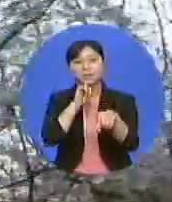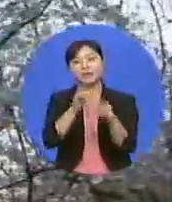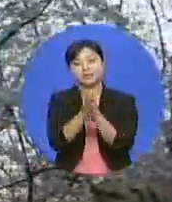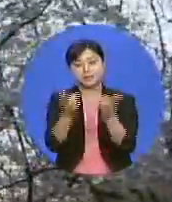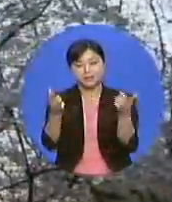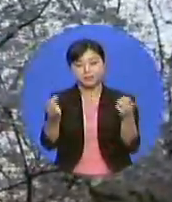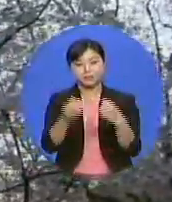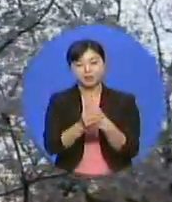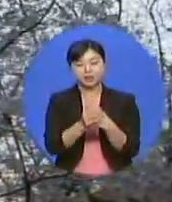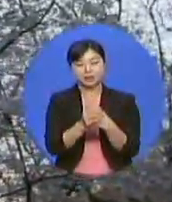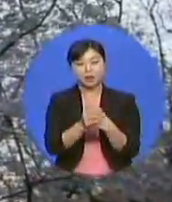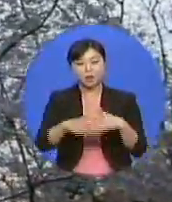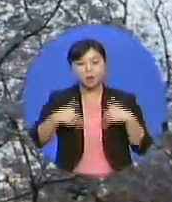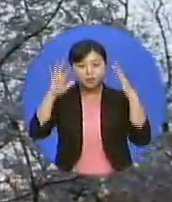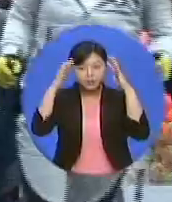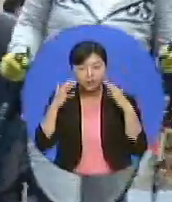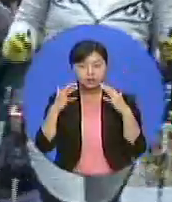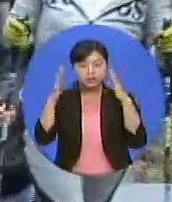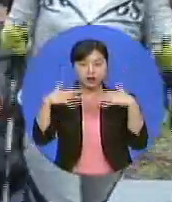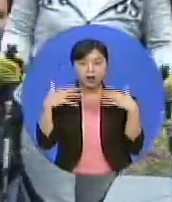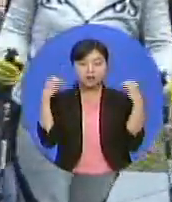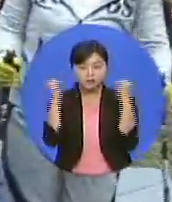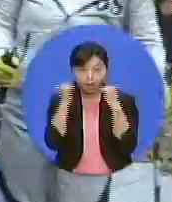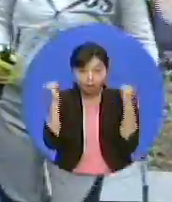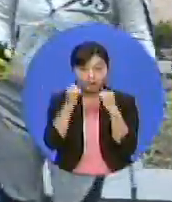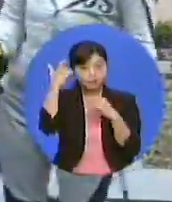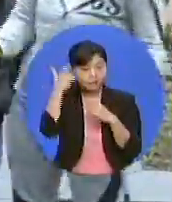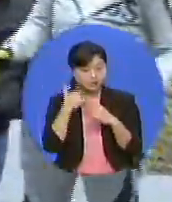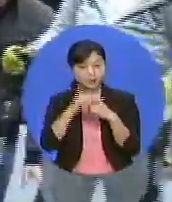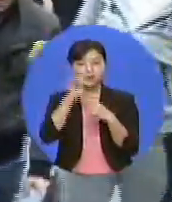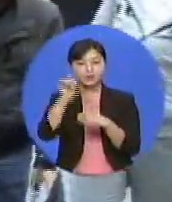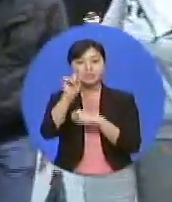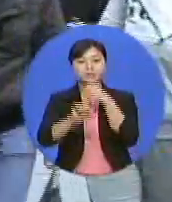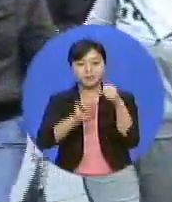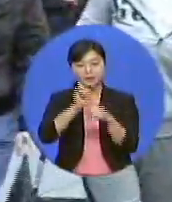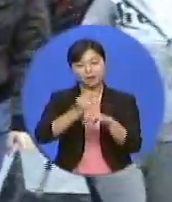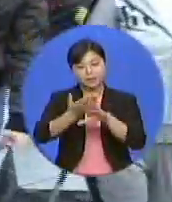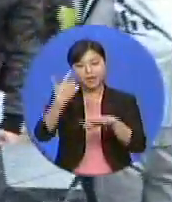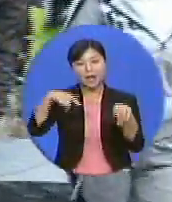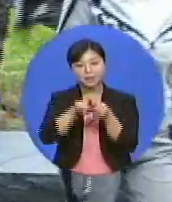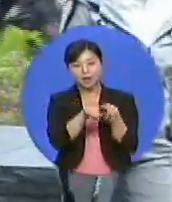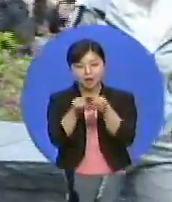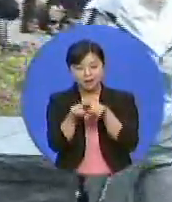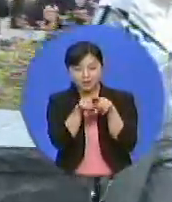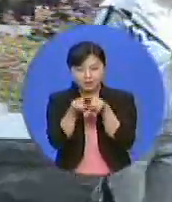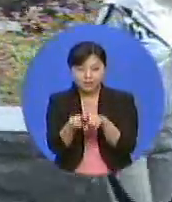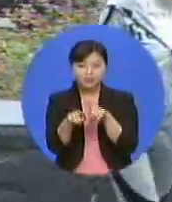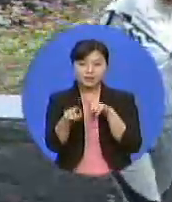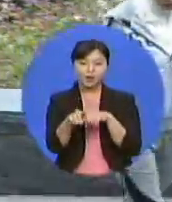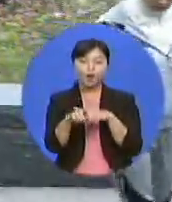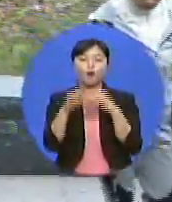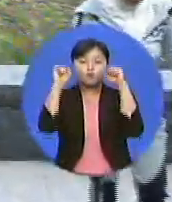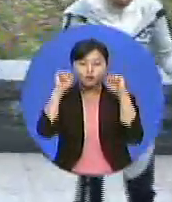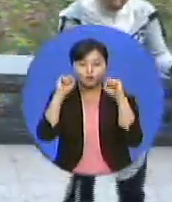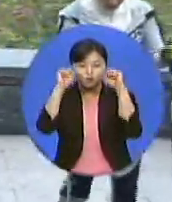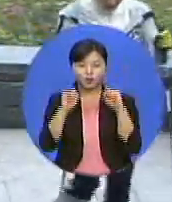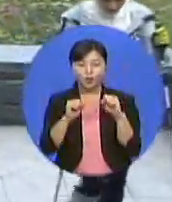사계절을 함께 느끼고 10여 년 동안 함께하며 이웃사촌이 아닌 운동사촌이 되었다는 동호회